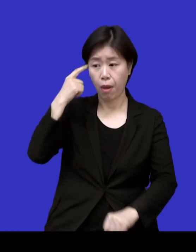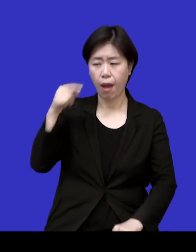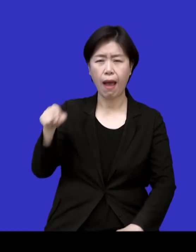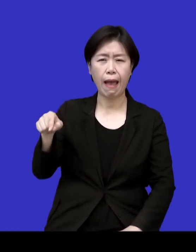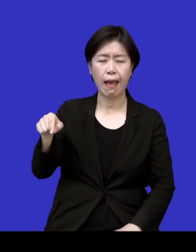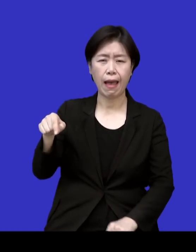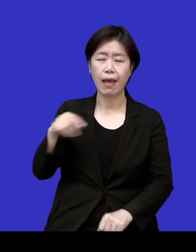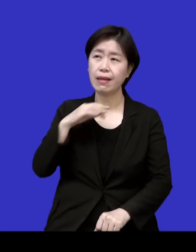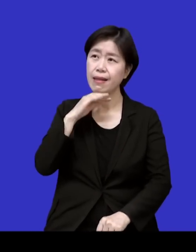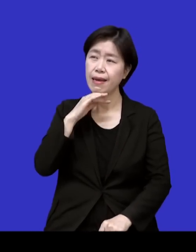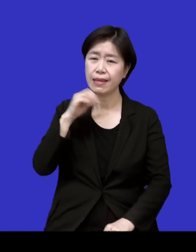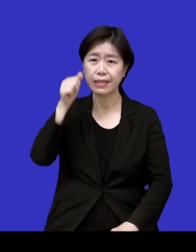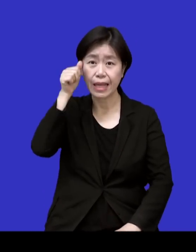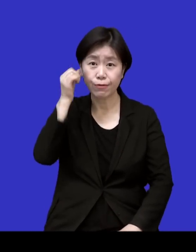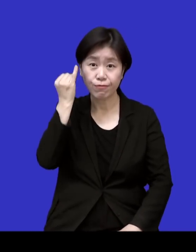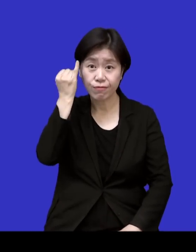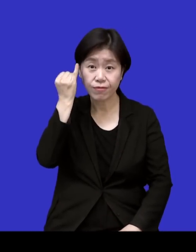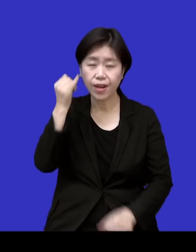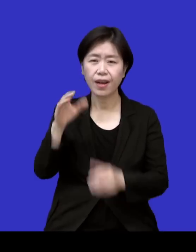네네. 했었고,